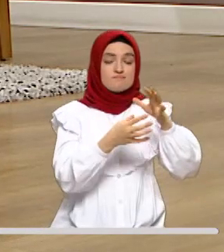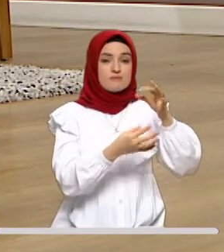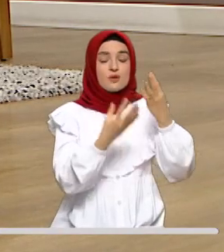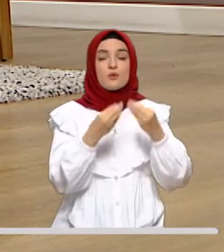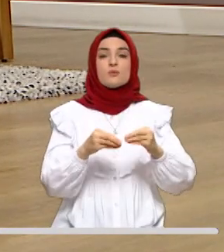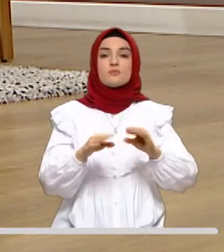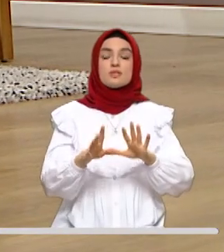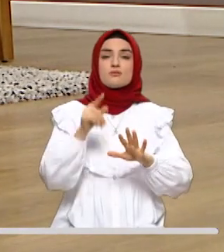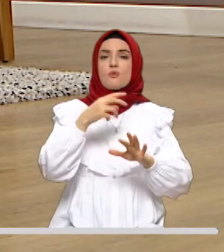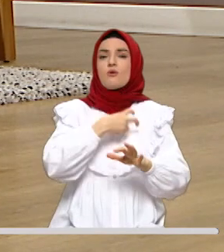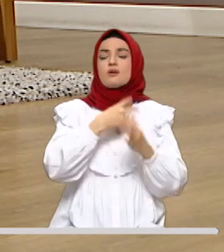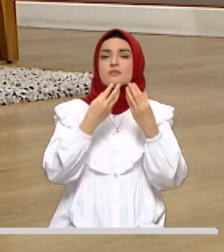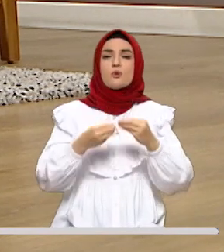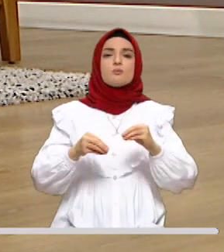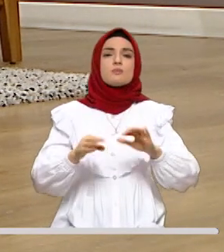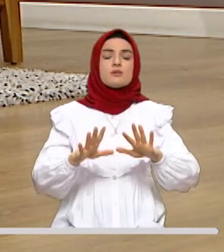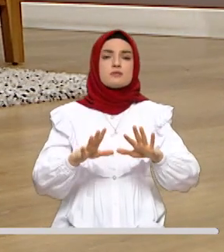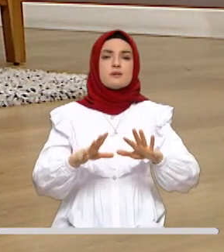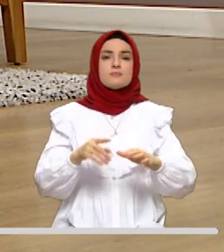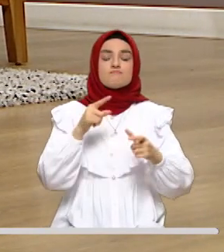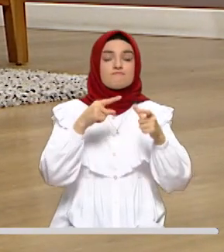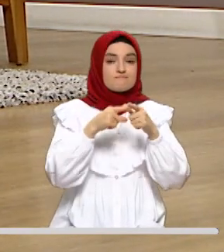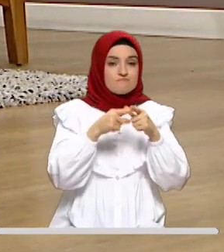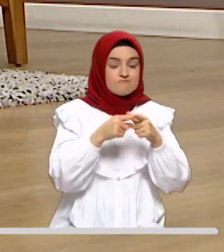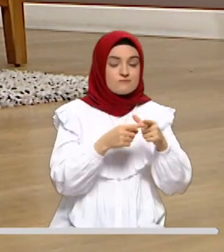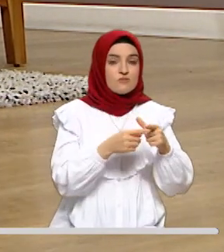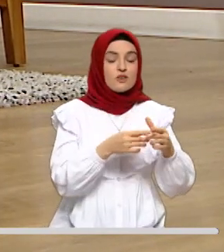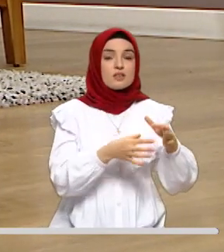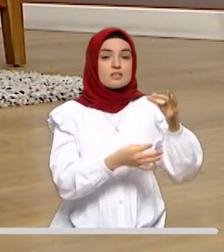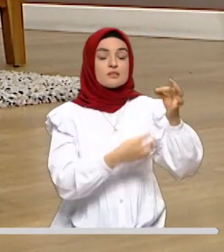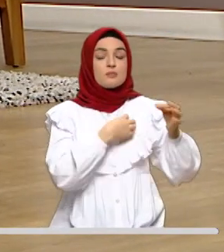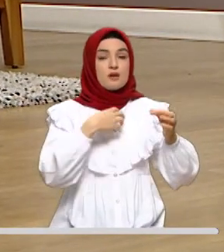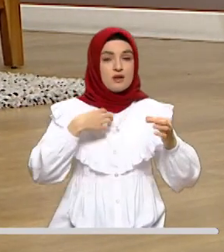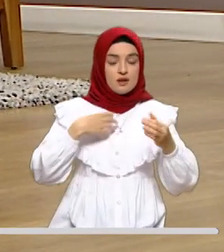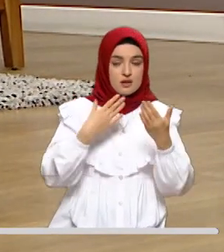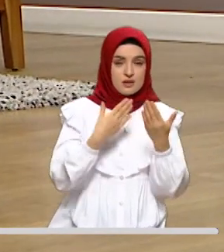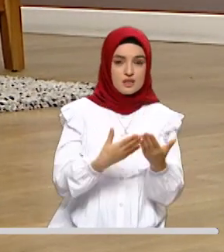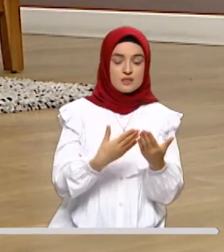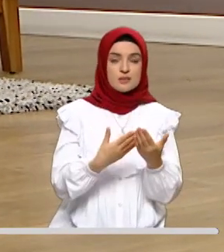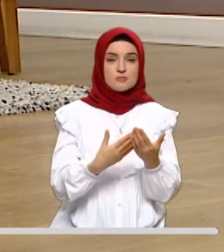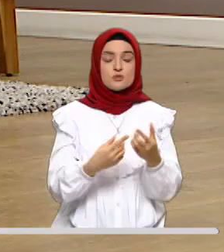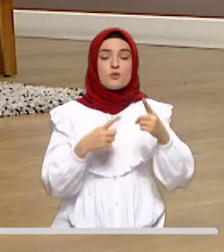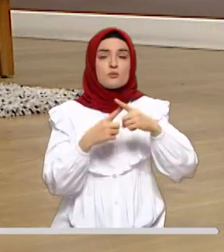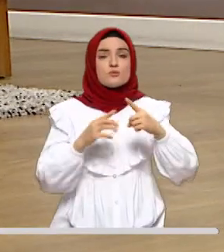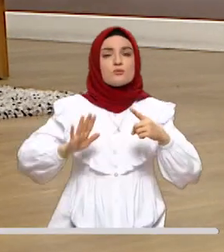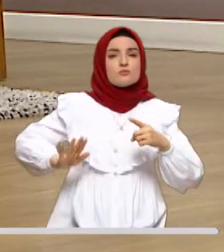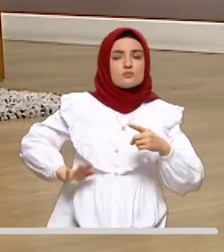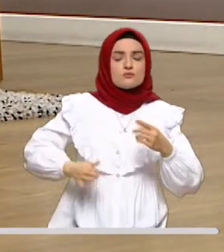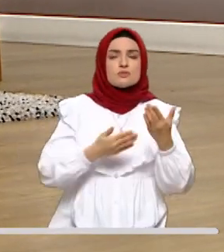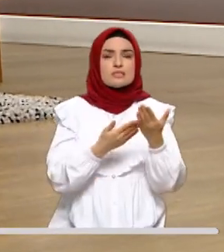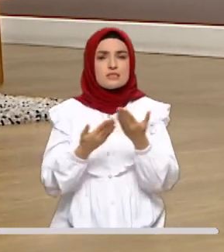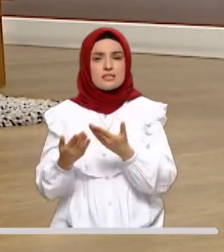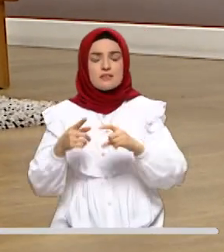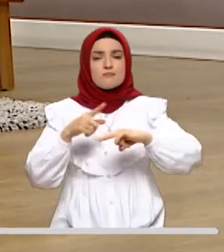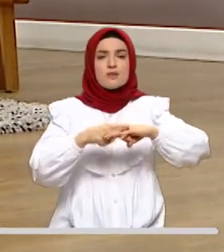olmazdı. Bu aşk olmazsa Hazreti Fatıma annemiz, Hazreti Hasan efendimiz, Hüseyin efendilerimiz değil mi? Ömer efendilerimiz,